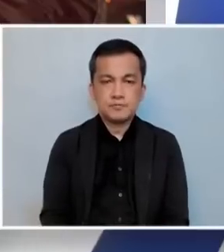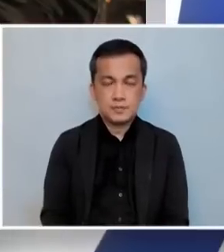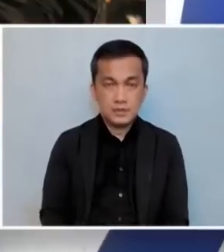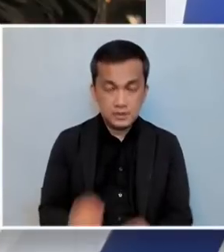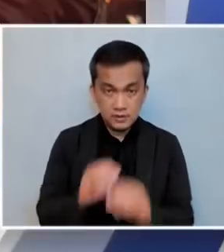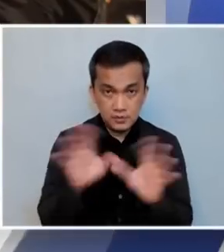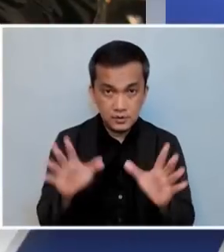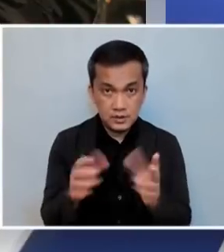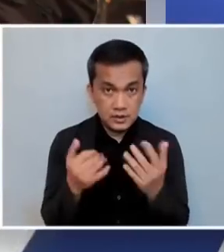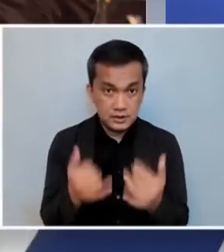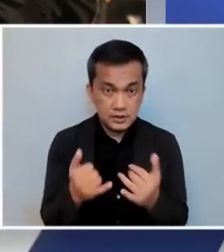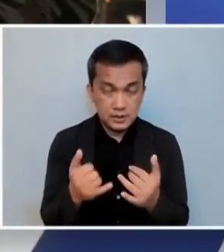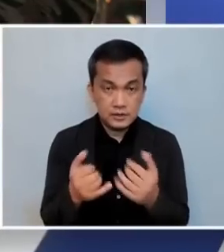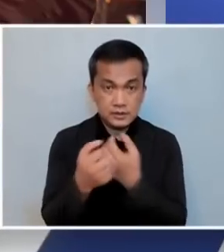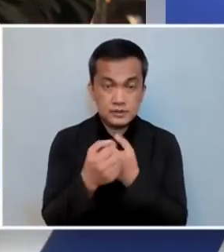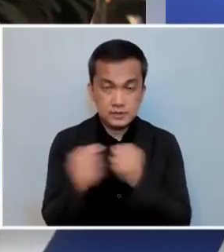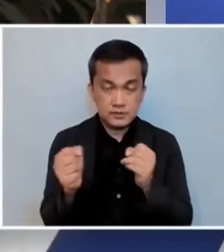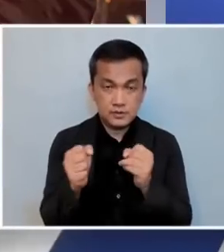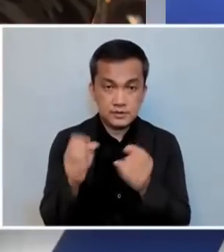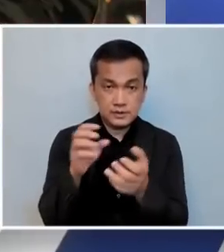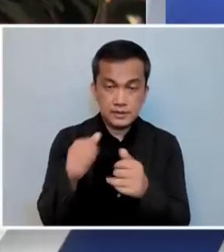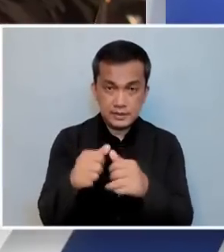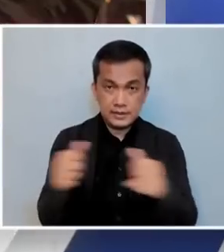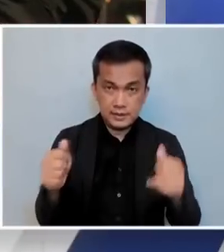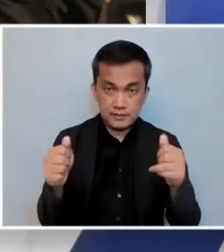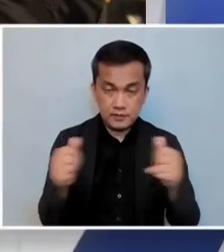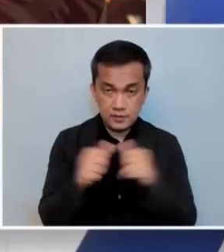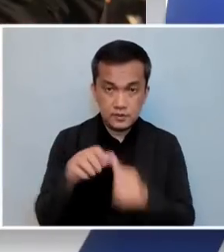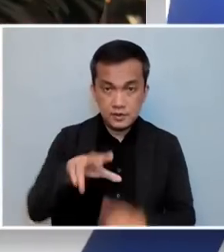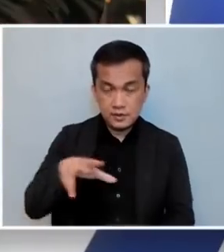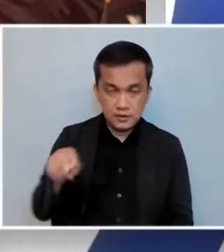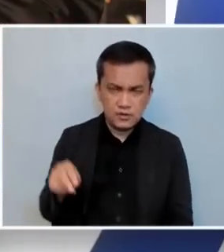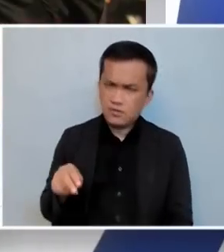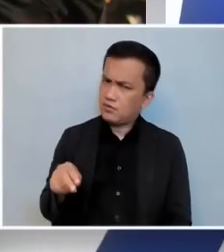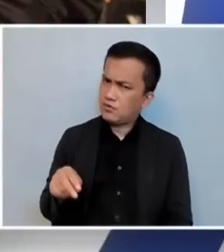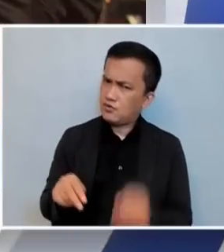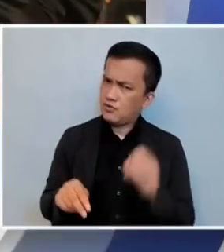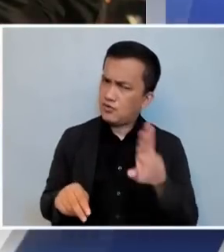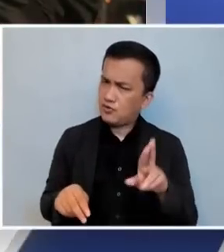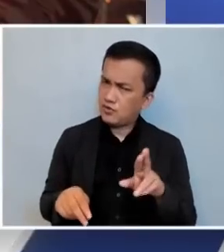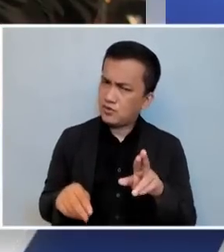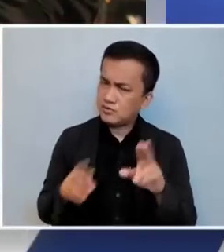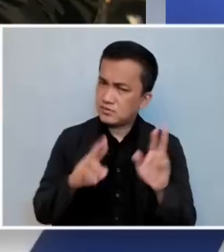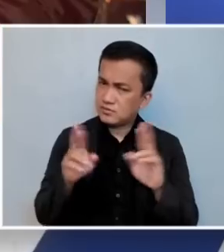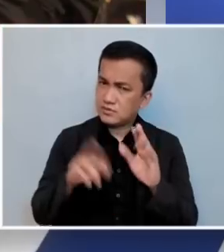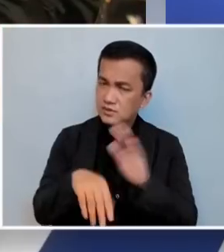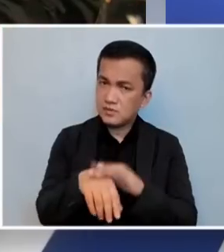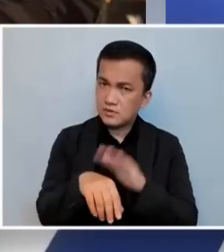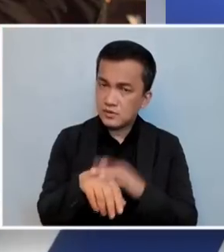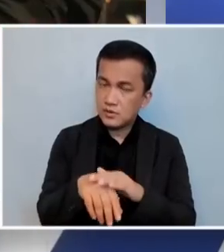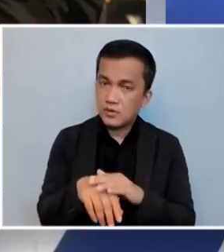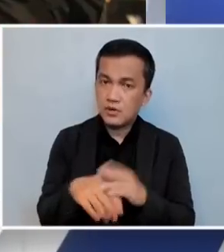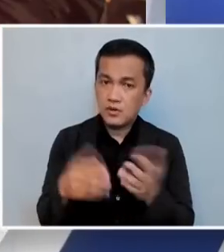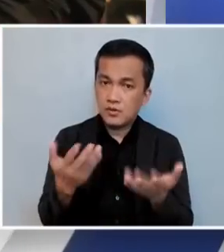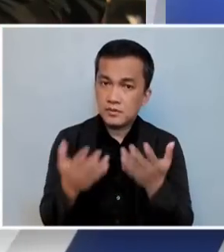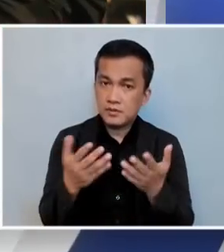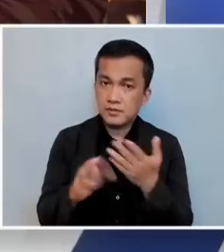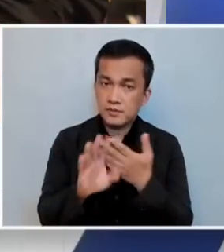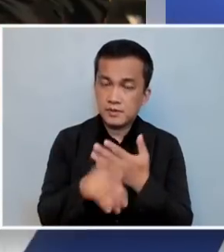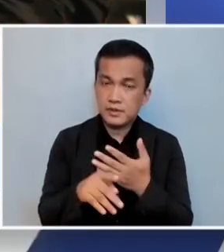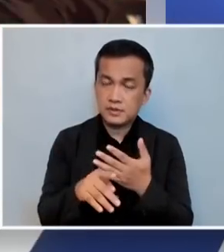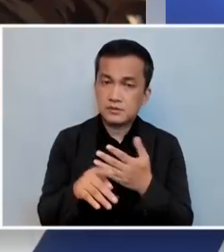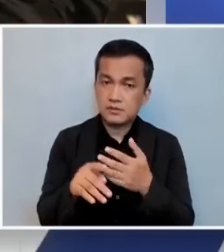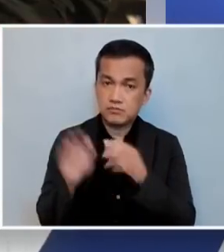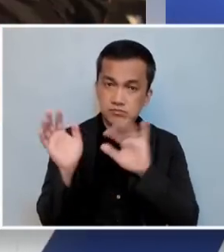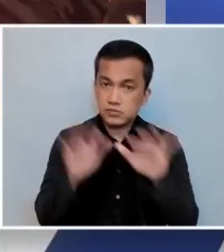sa ngayon, ligtas na yung area mo, yung Cagayan, o naka-alerto pa rin sila kasi baka bumalik pa yung mga malalakas na ulan